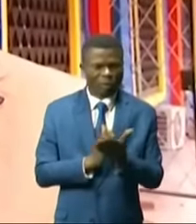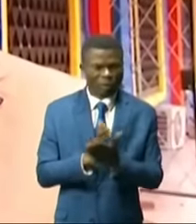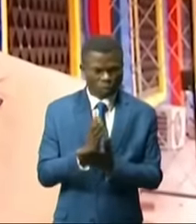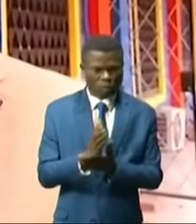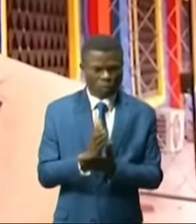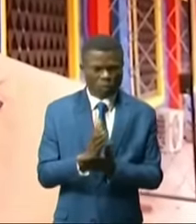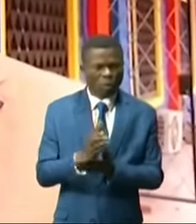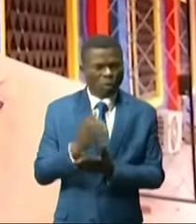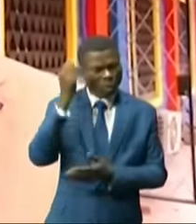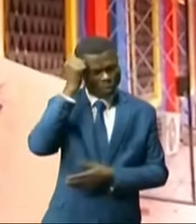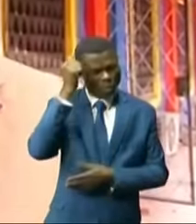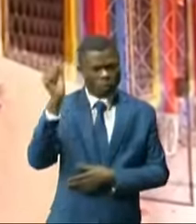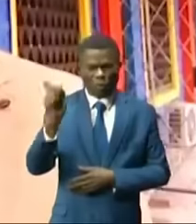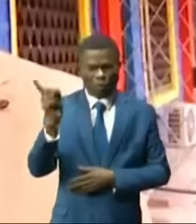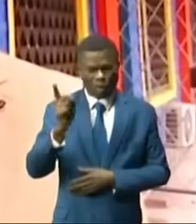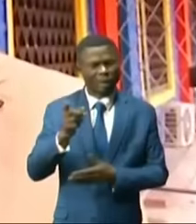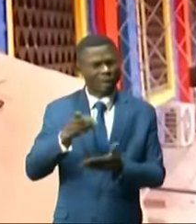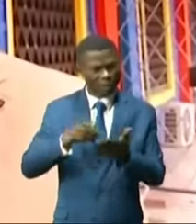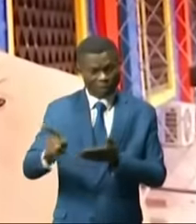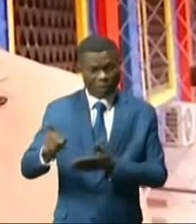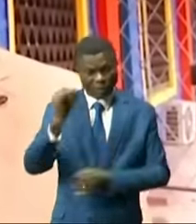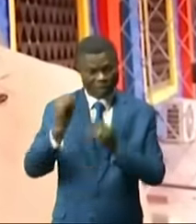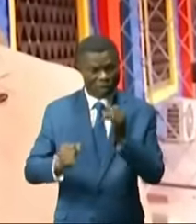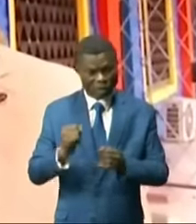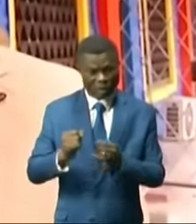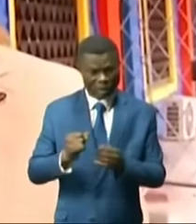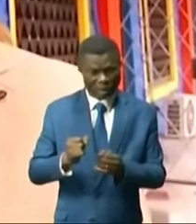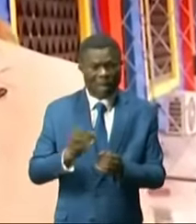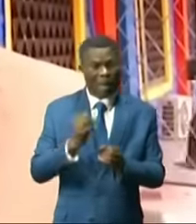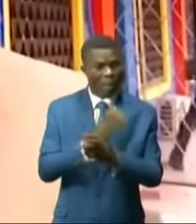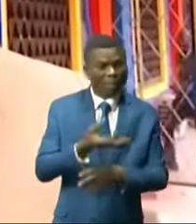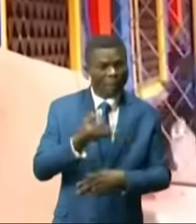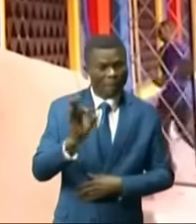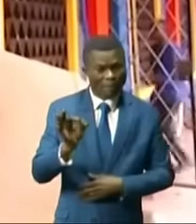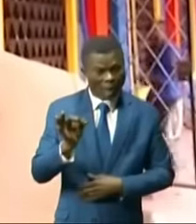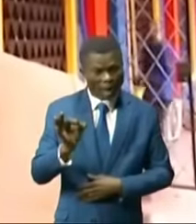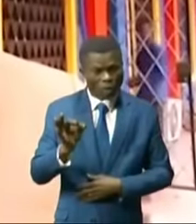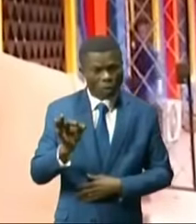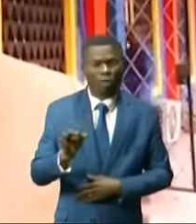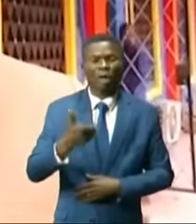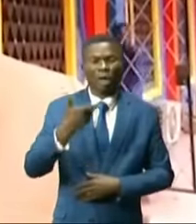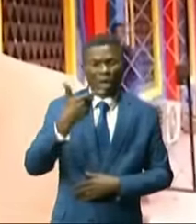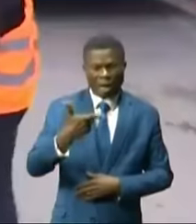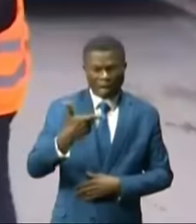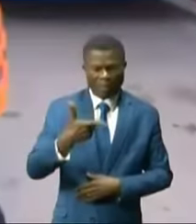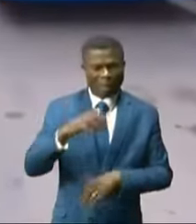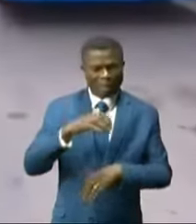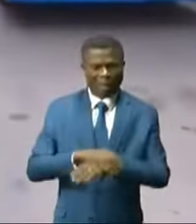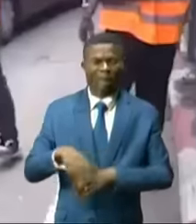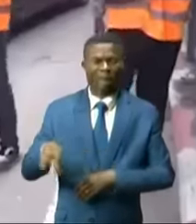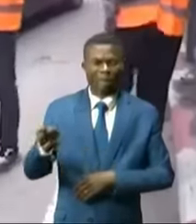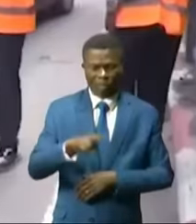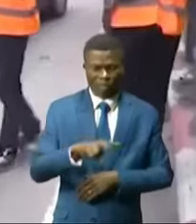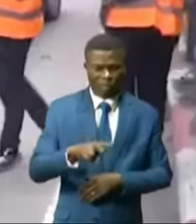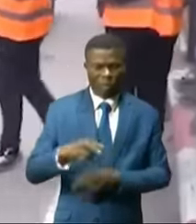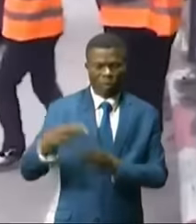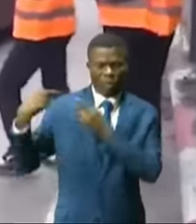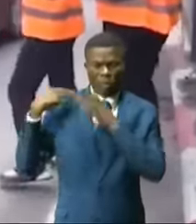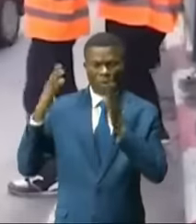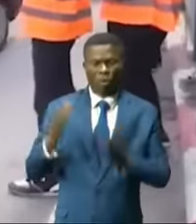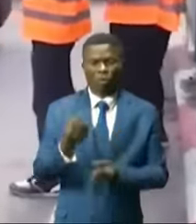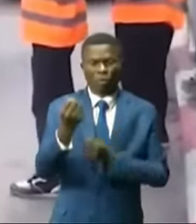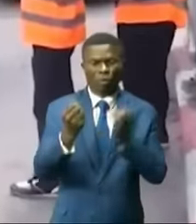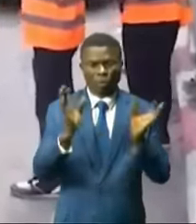une phase de recouvrement forcé. Ceux qui n'ont pas payé les vignettes, ils se mettent en ordre. Aux propriétaires des